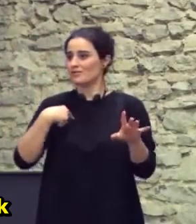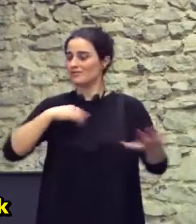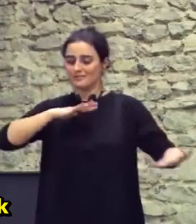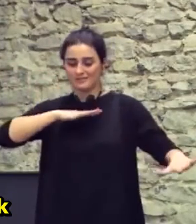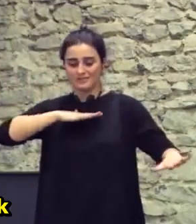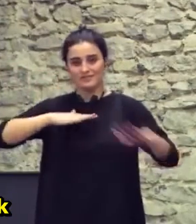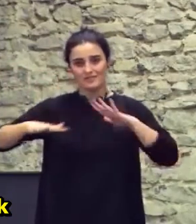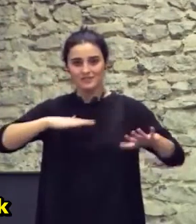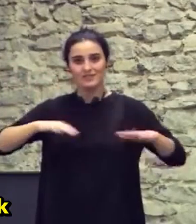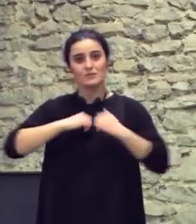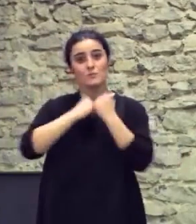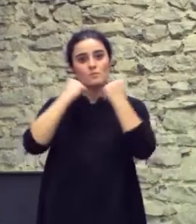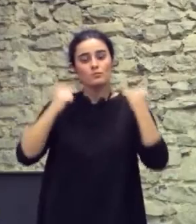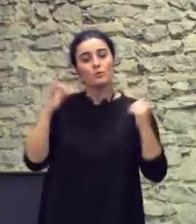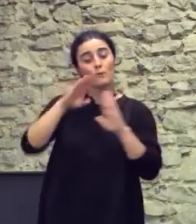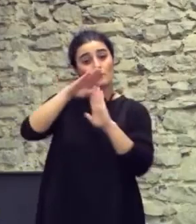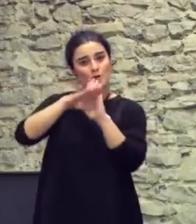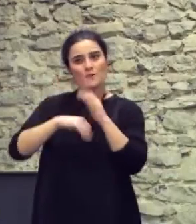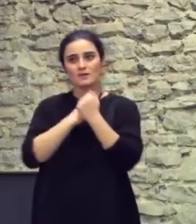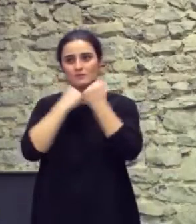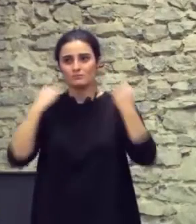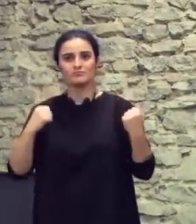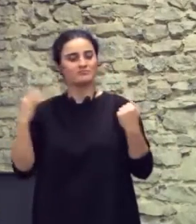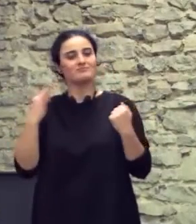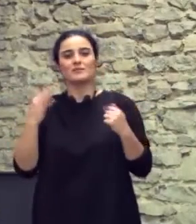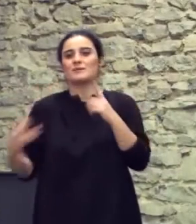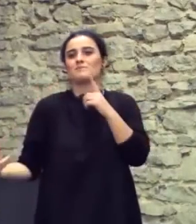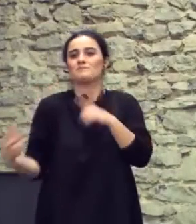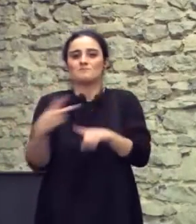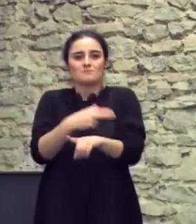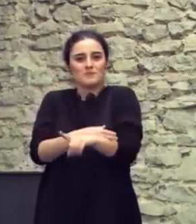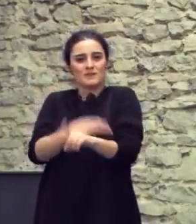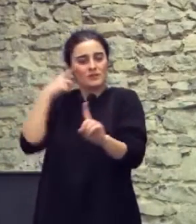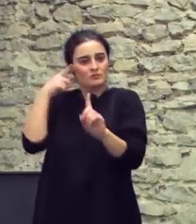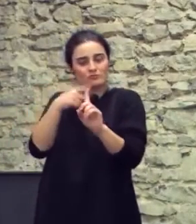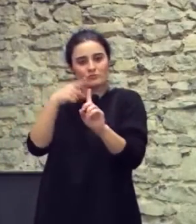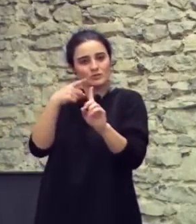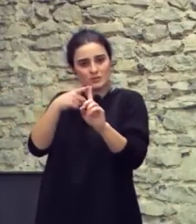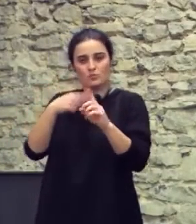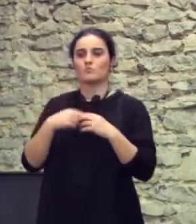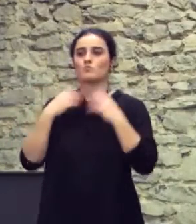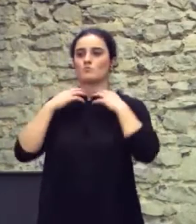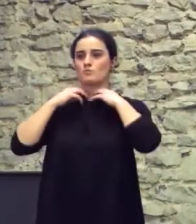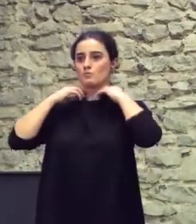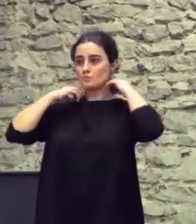ekintzek edo programek prebentzioan izan behar dutela helburua.